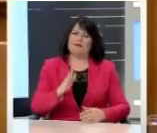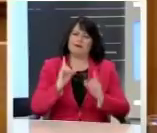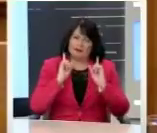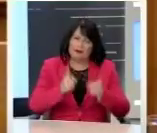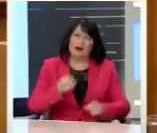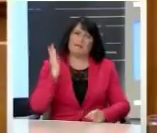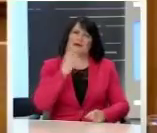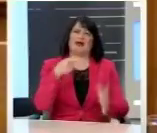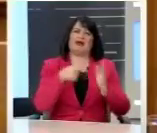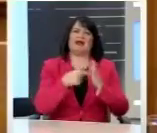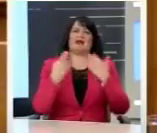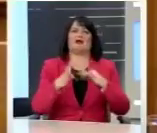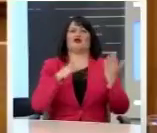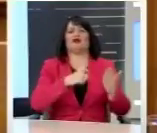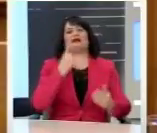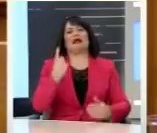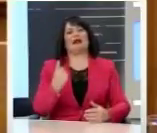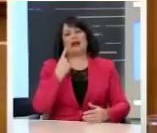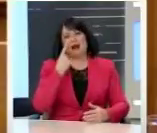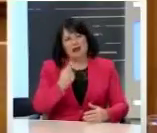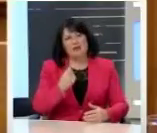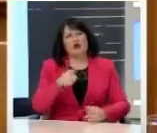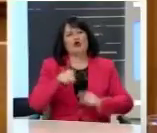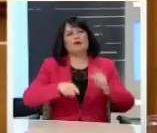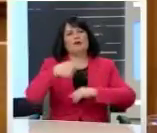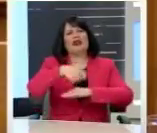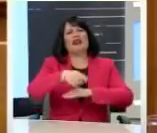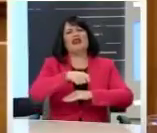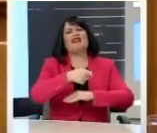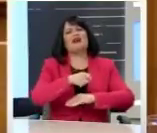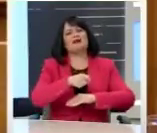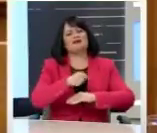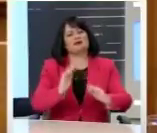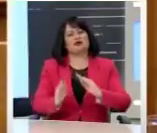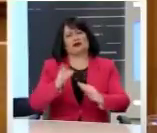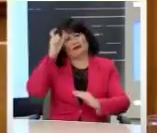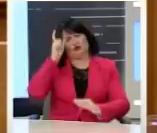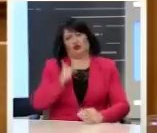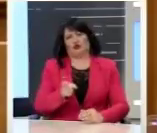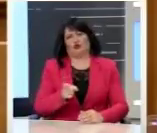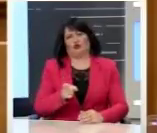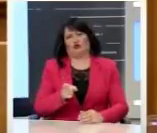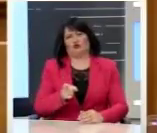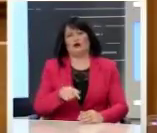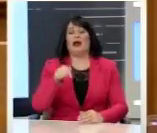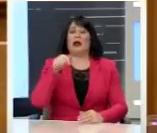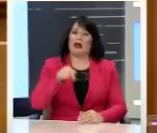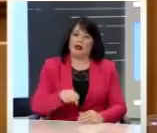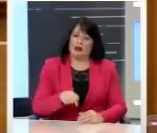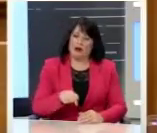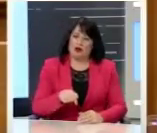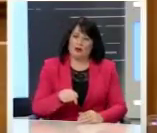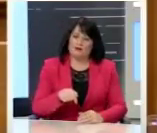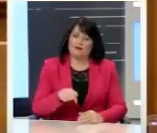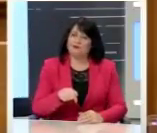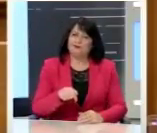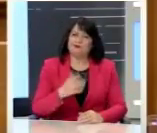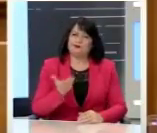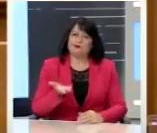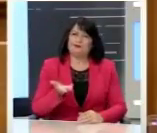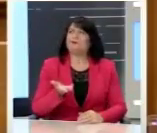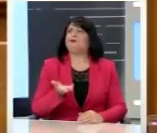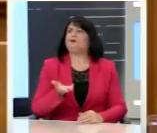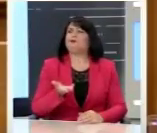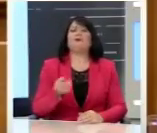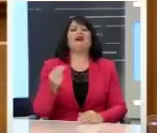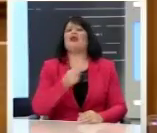του 1991 για διεφθαρμένους λειτουργούς που κάλυπταν τον Χουσεΐνογλου. Εδώ λοιπόν, κυρίες και κύριοι συνάδελφοι,